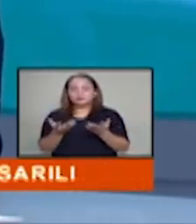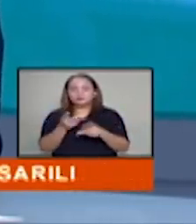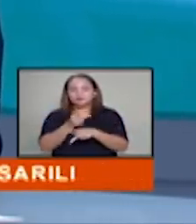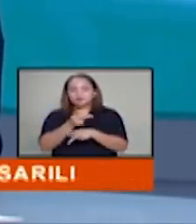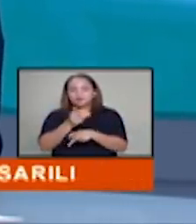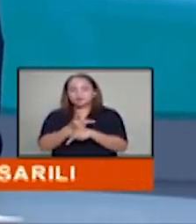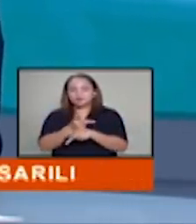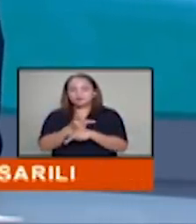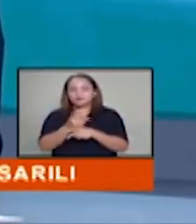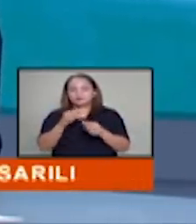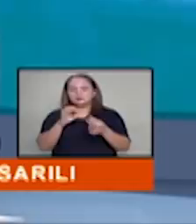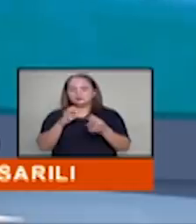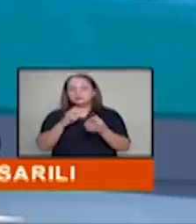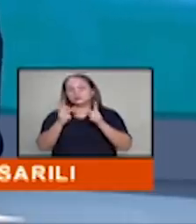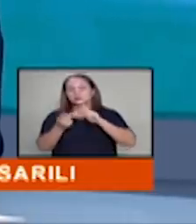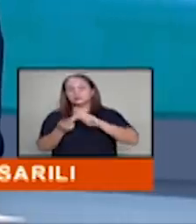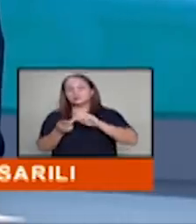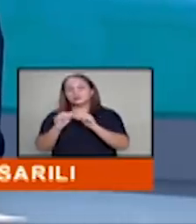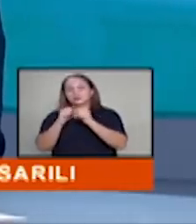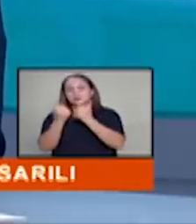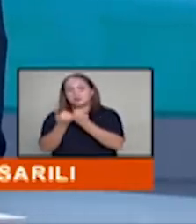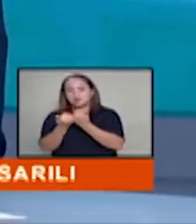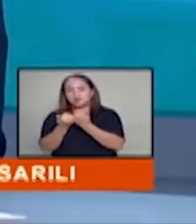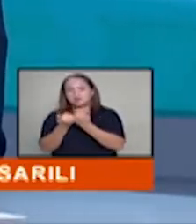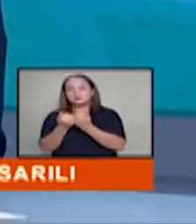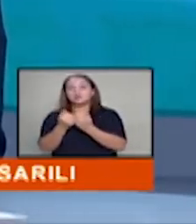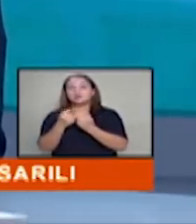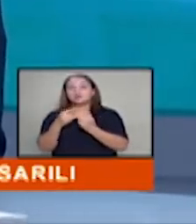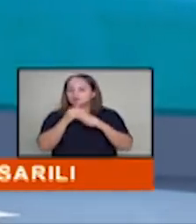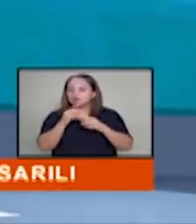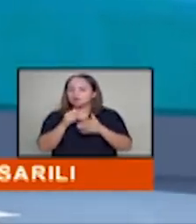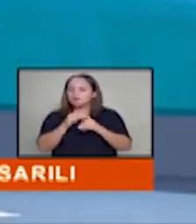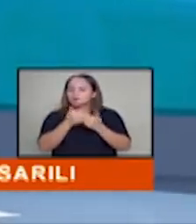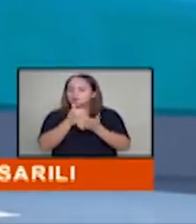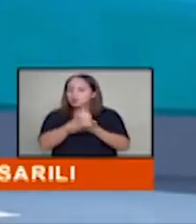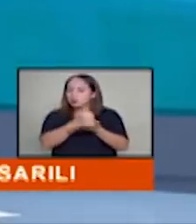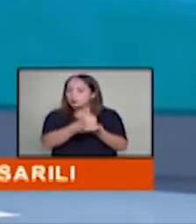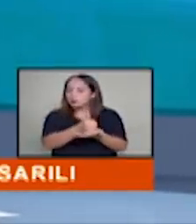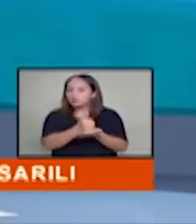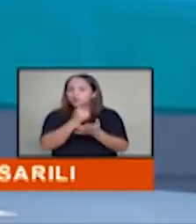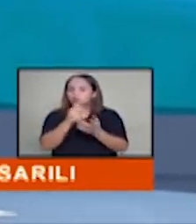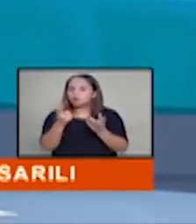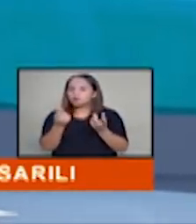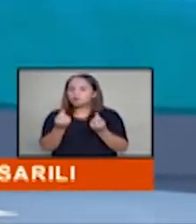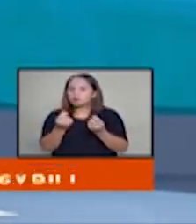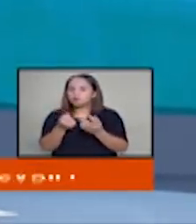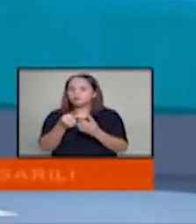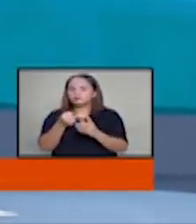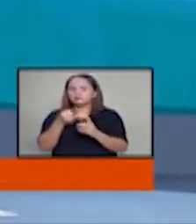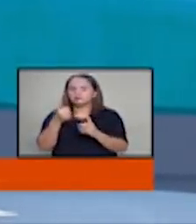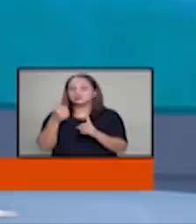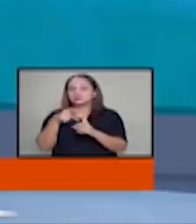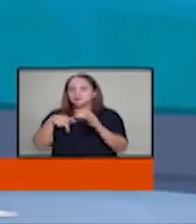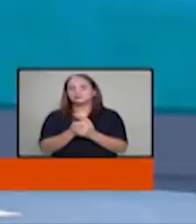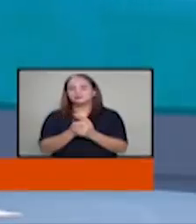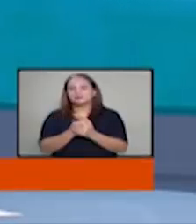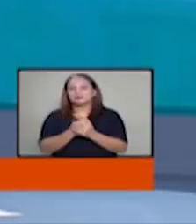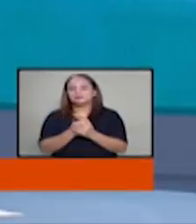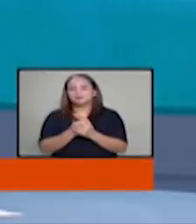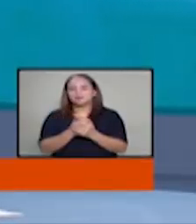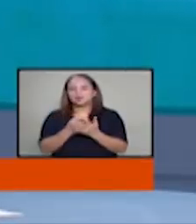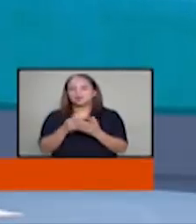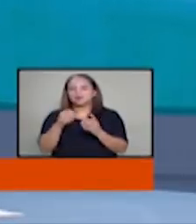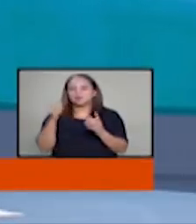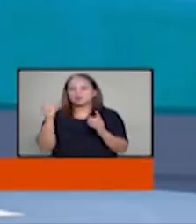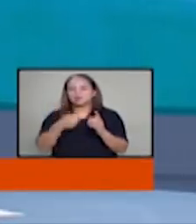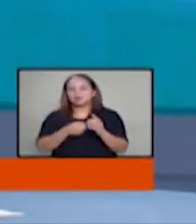ng kanyang counterpart agency sa Saudi. Pero imbis na tulungan, siya pa po ang tinatadyakan, sinasampal, pinapalo